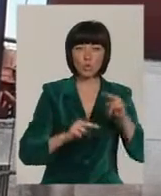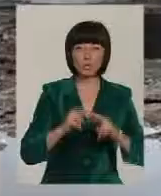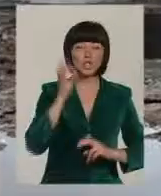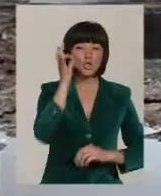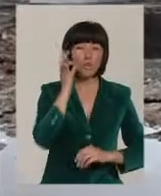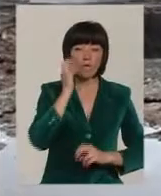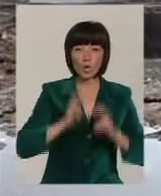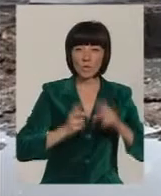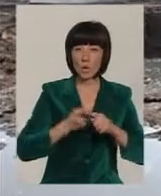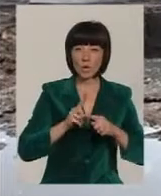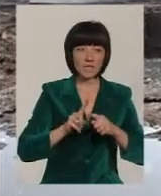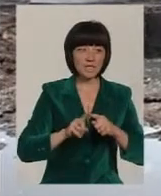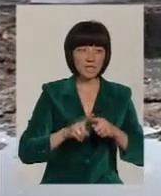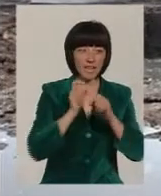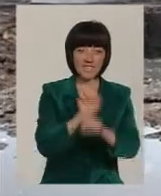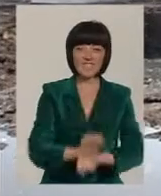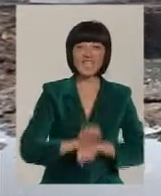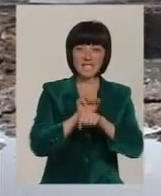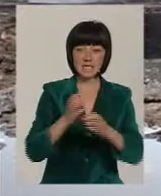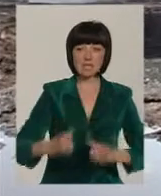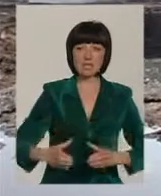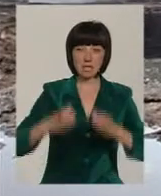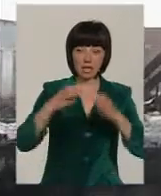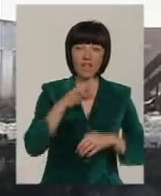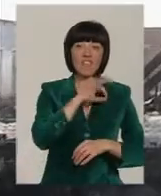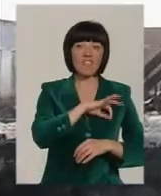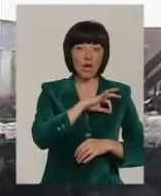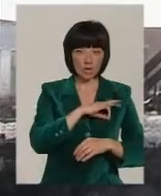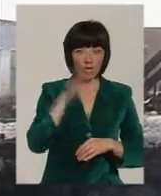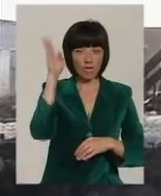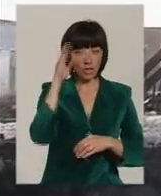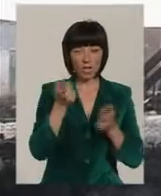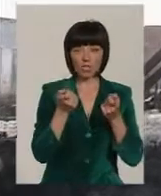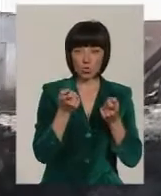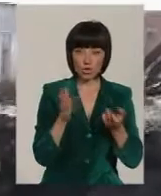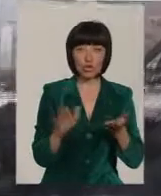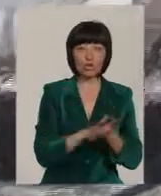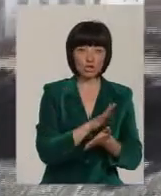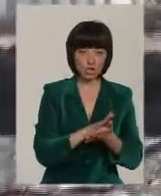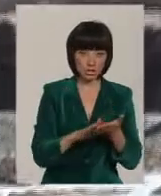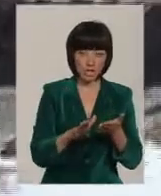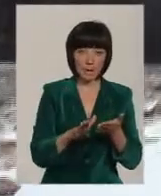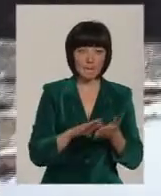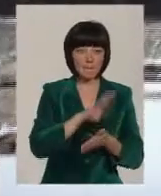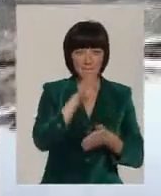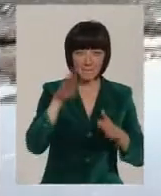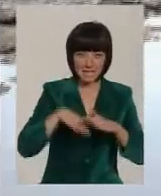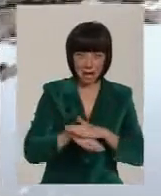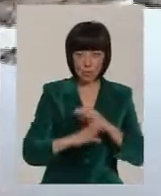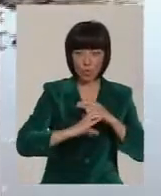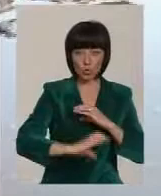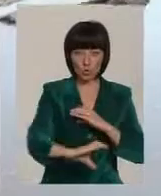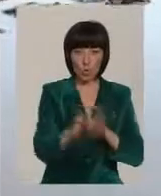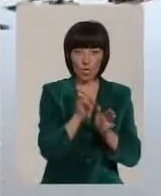заводу. Ось це вертикальні відстійники, де використана на виробництві вода частково очищується. Підземною трубою